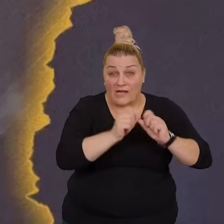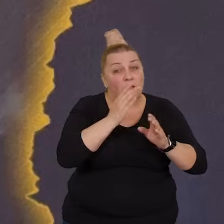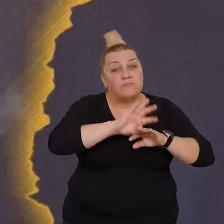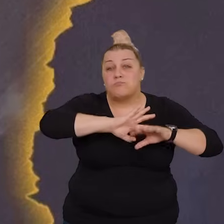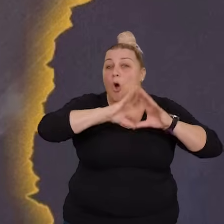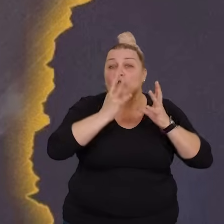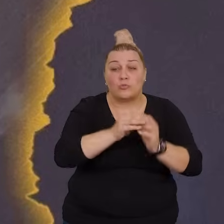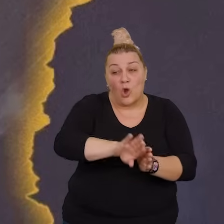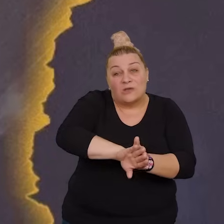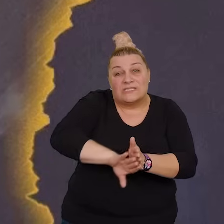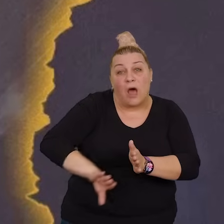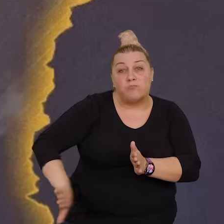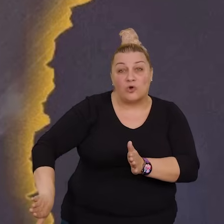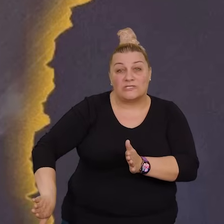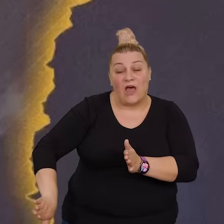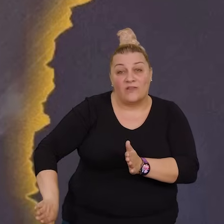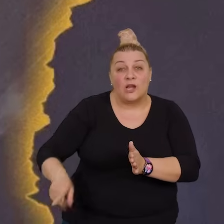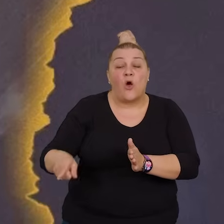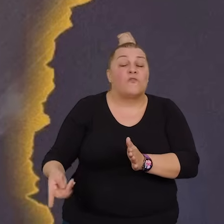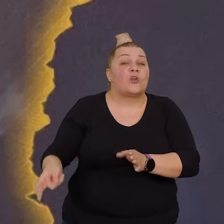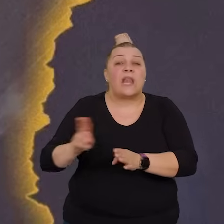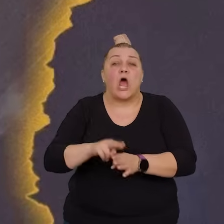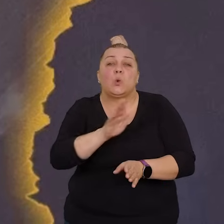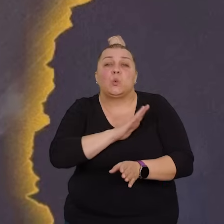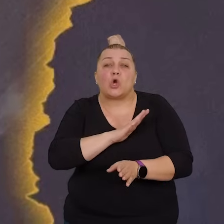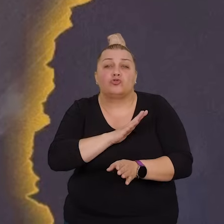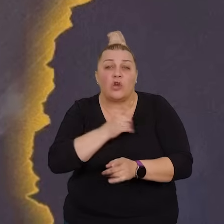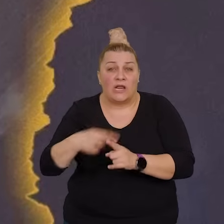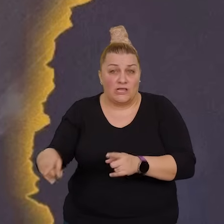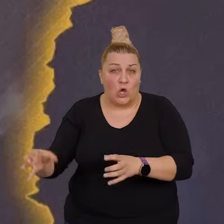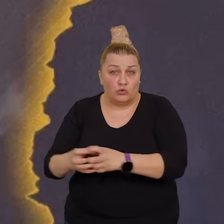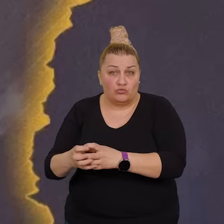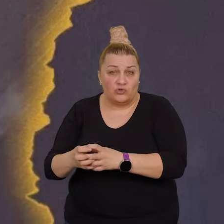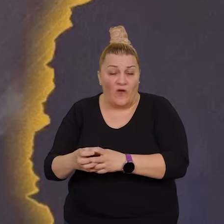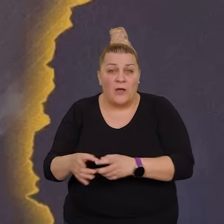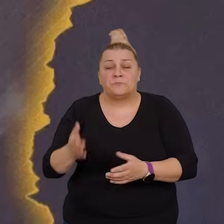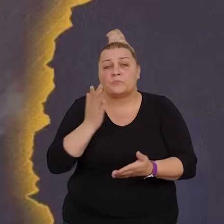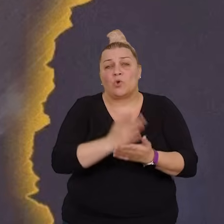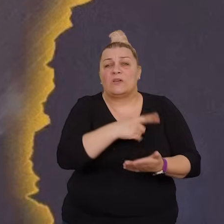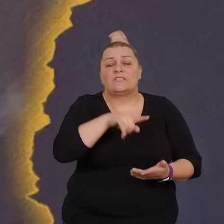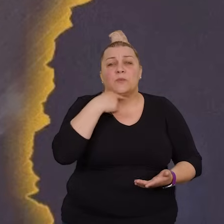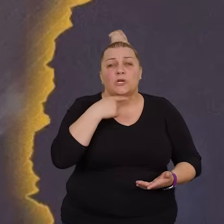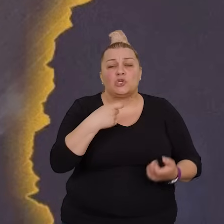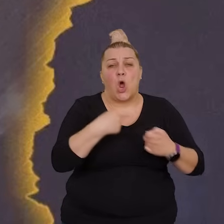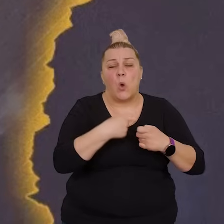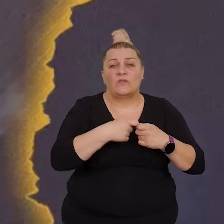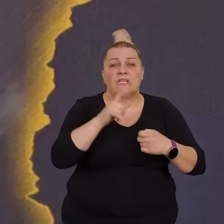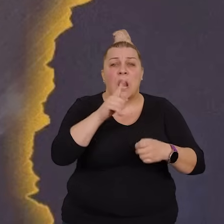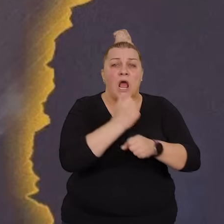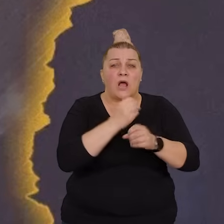potpuno zapostavljeni, da je to najugroženiji dio hrvatskog društva. Nisu najugroženiji ni pripadnici